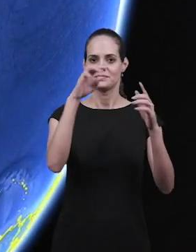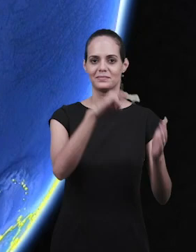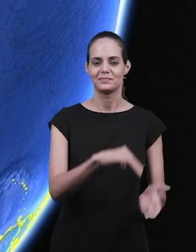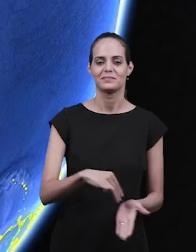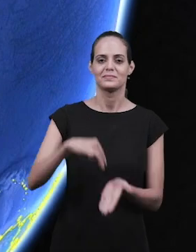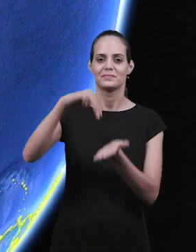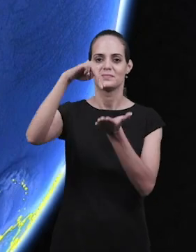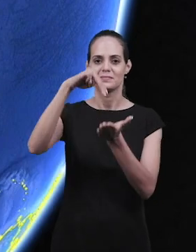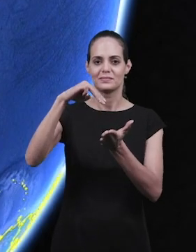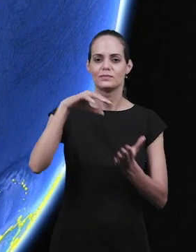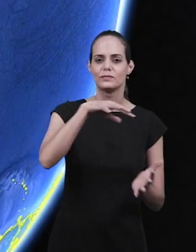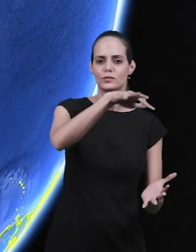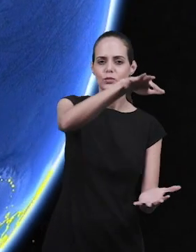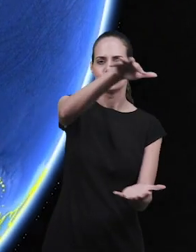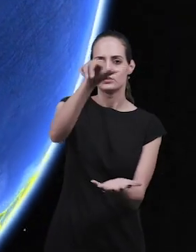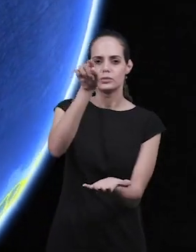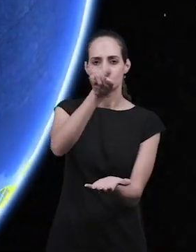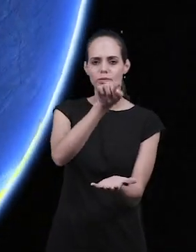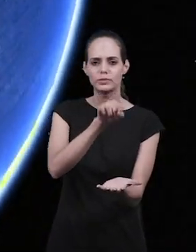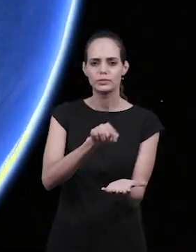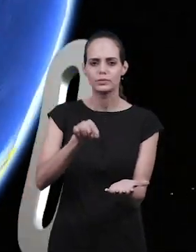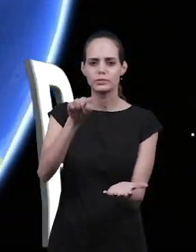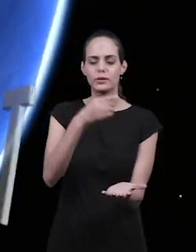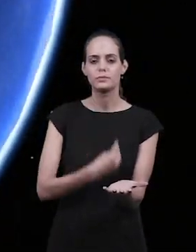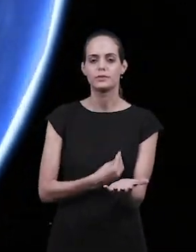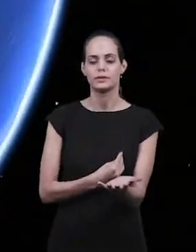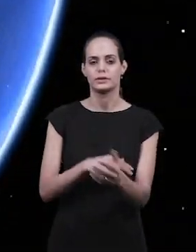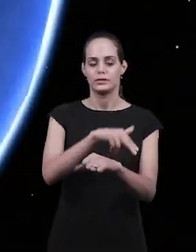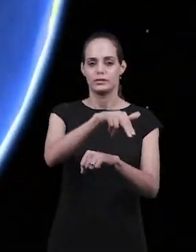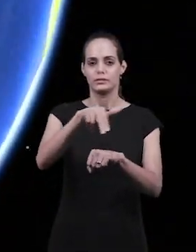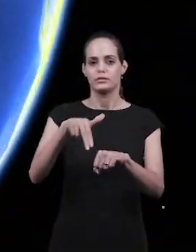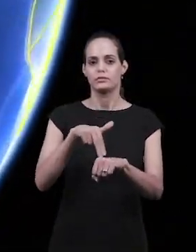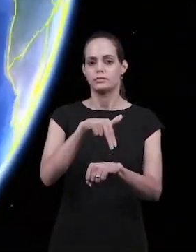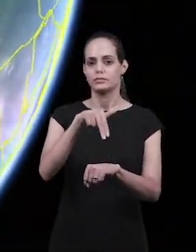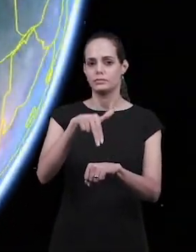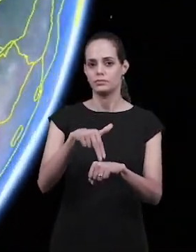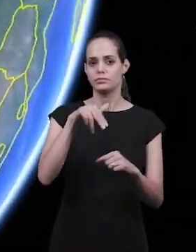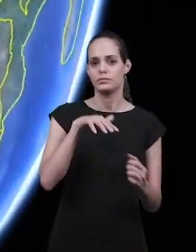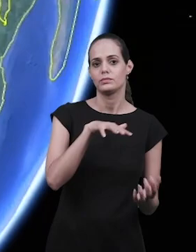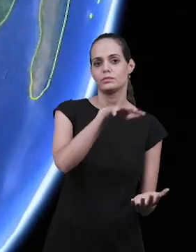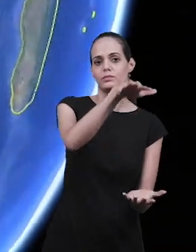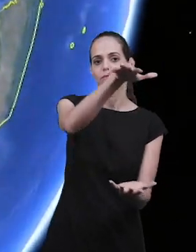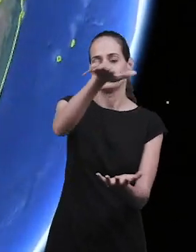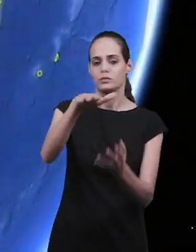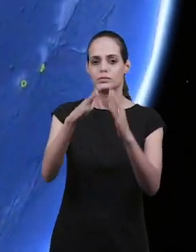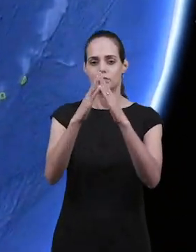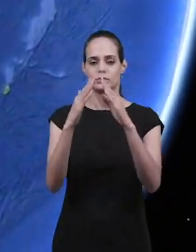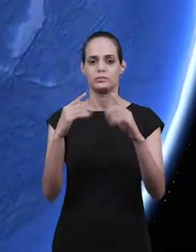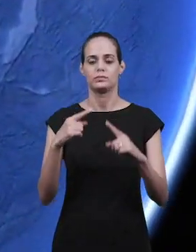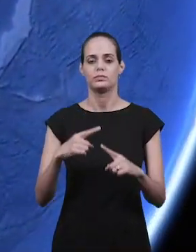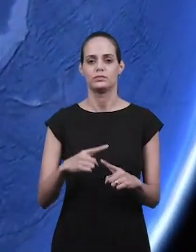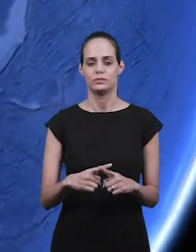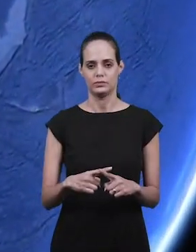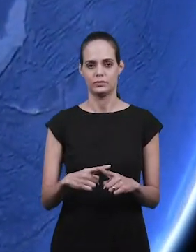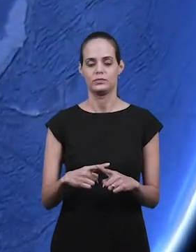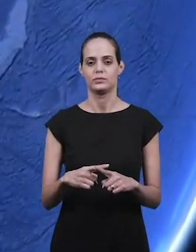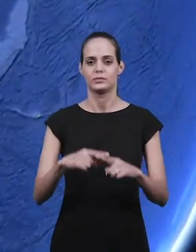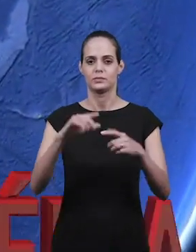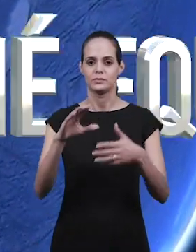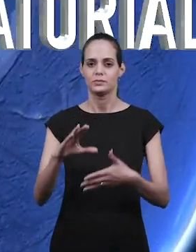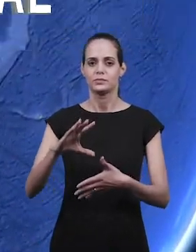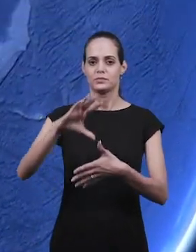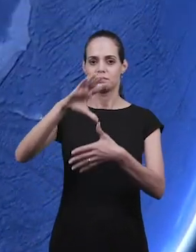L'Église chrétienne Maranatha est présente dans des nations de tous les continents de la planète, des pays dans les trois